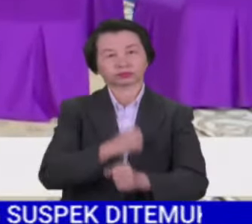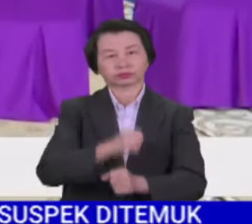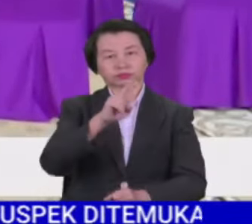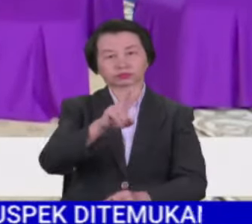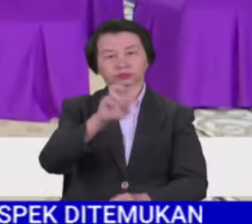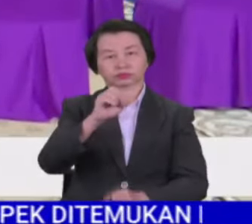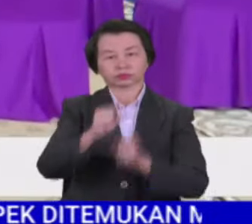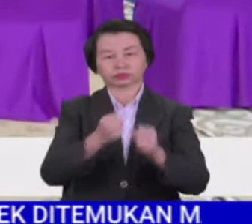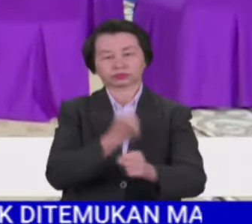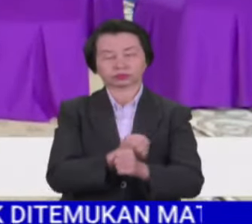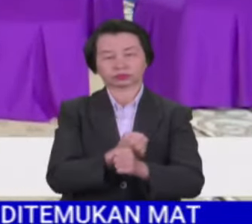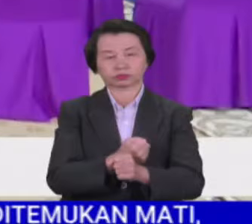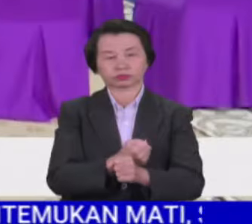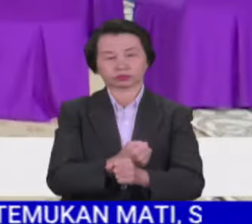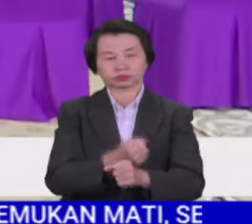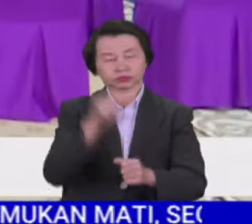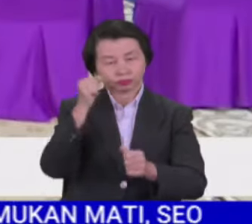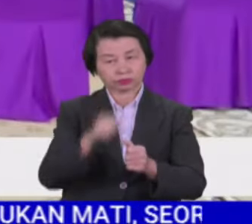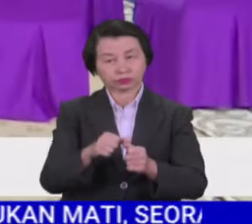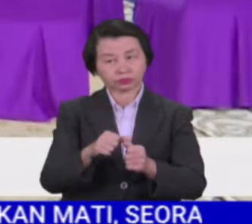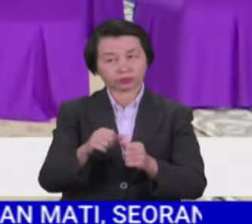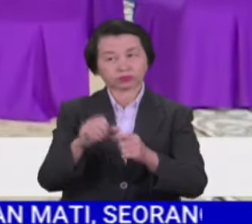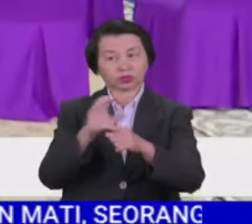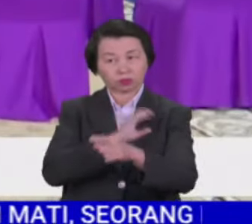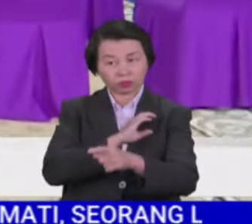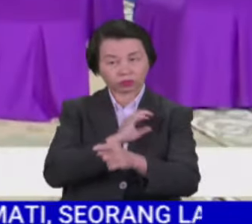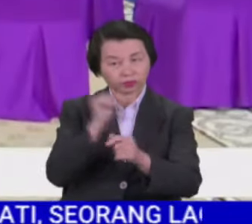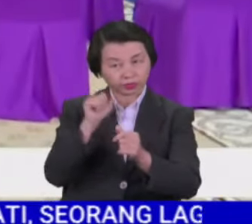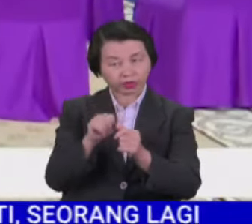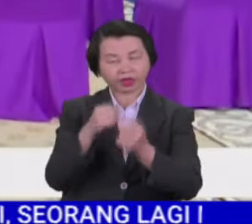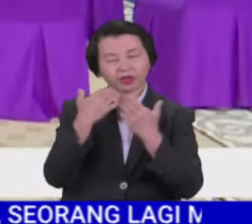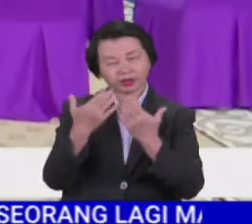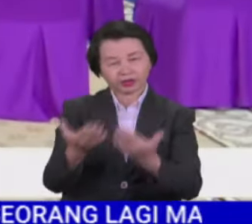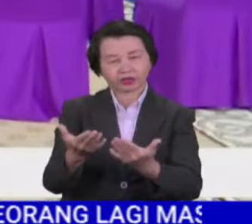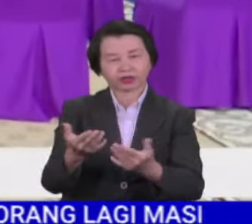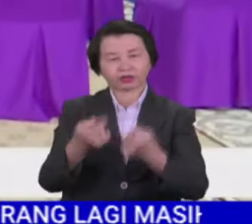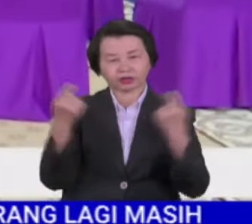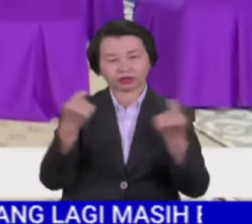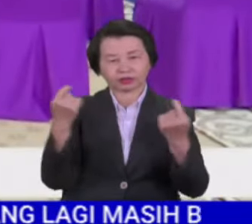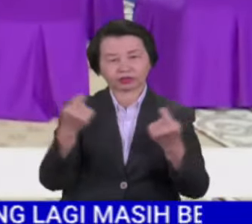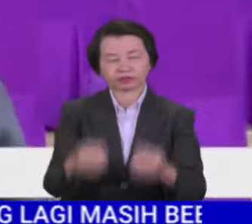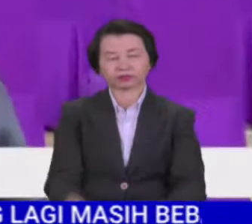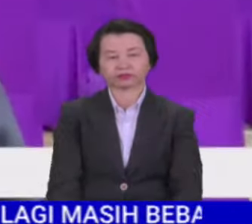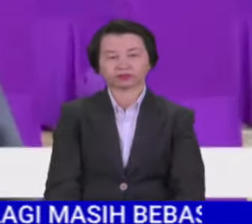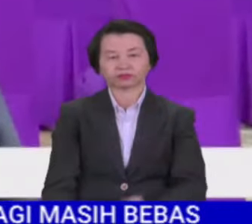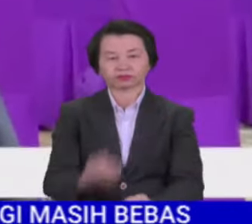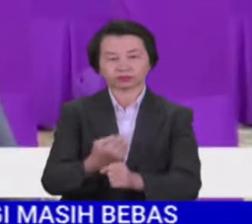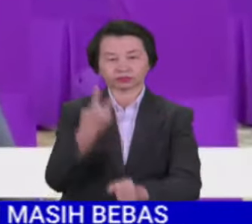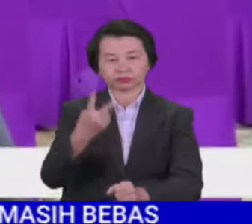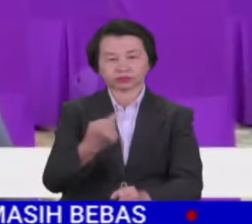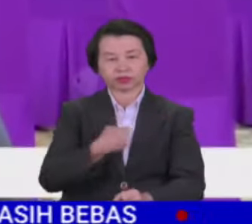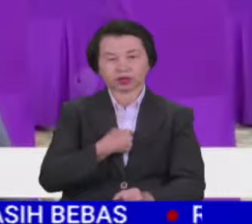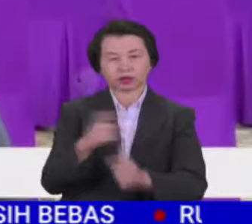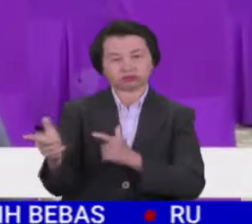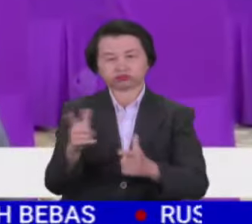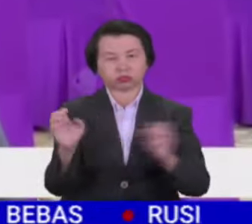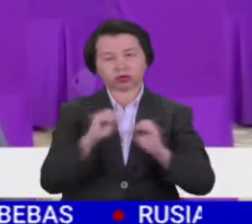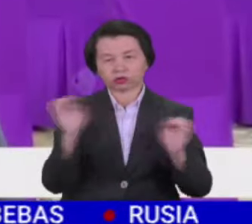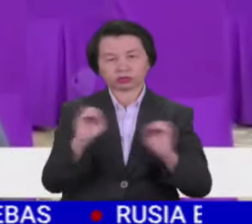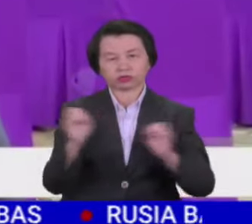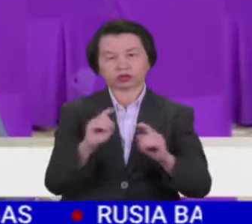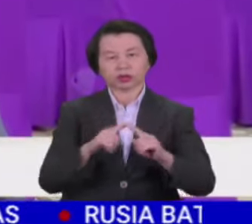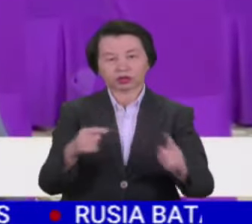tahun di dikenang oleh pasukan polis peristiwa tanduo walaupun setiap orang